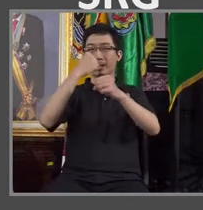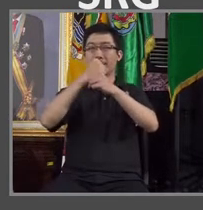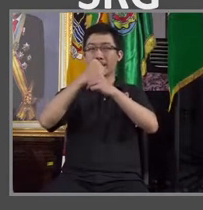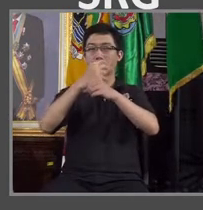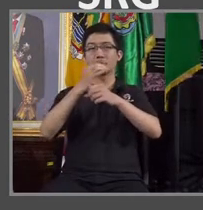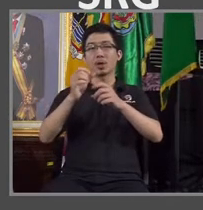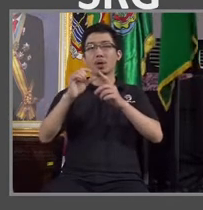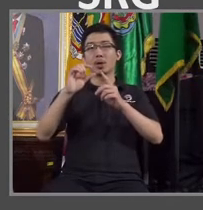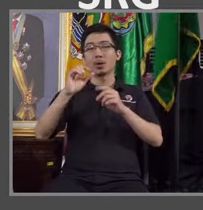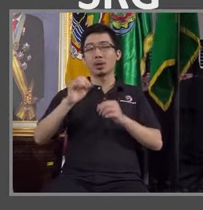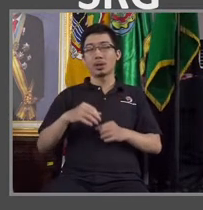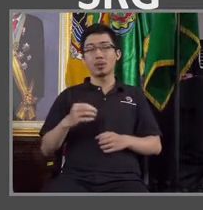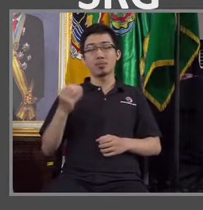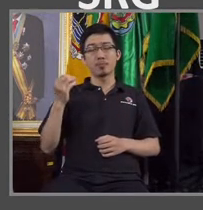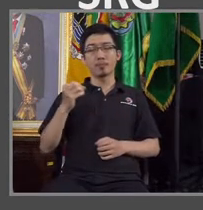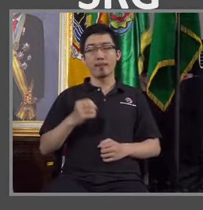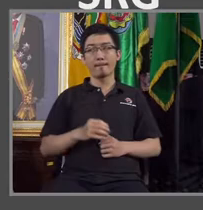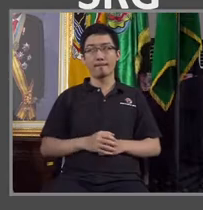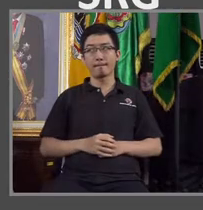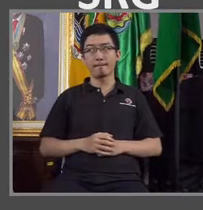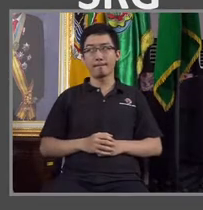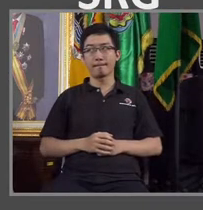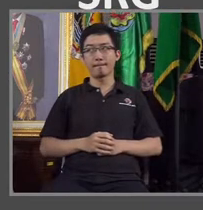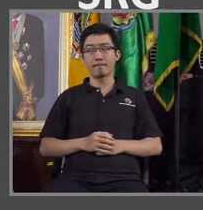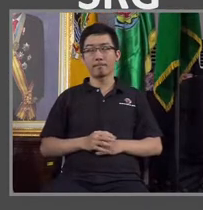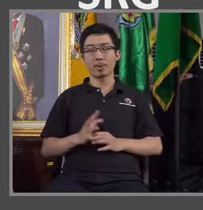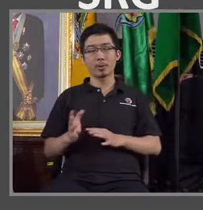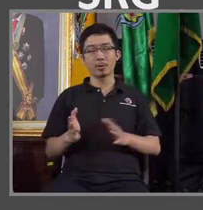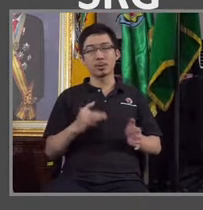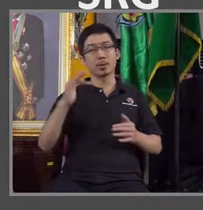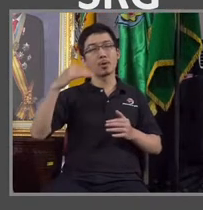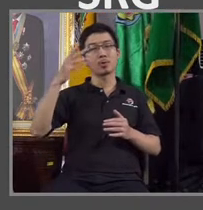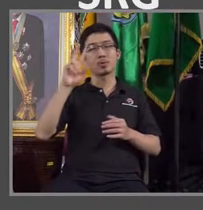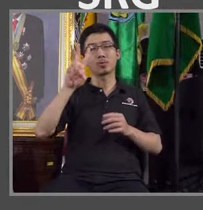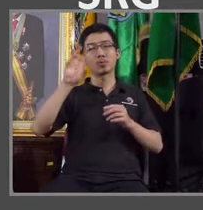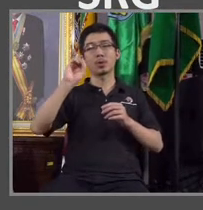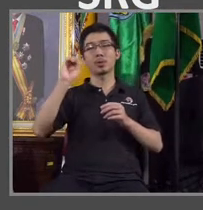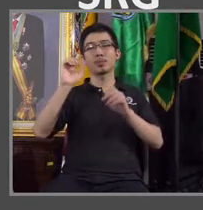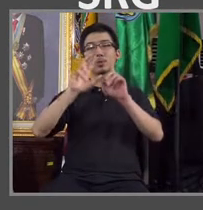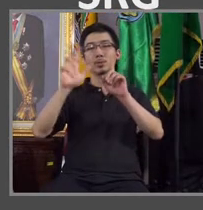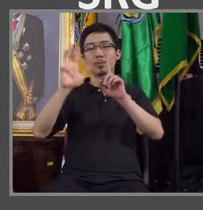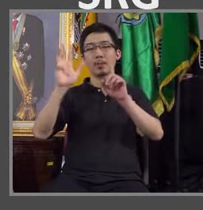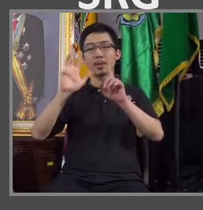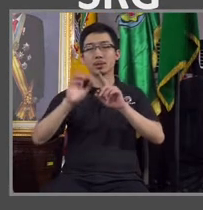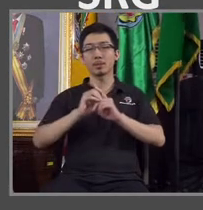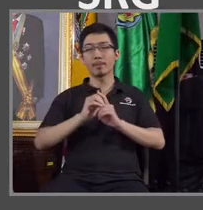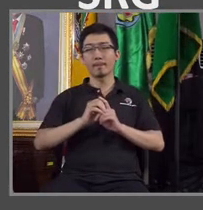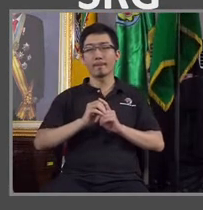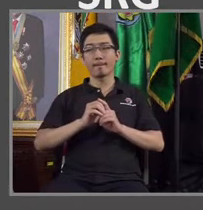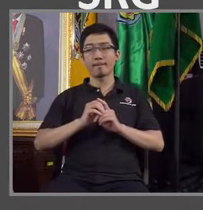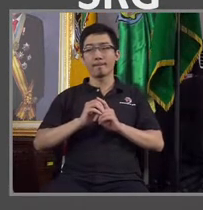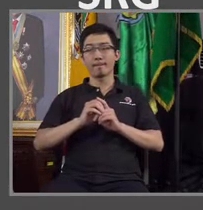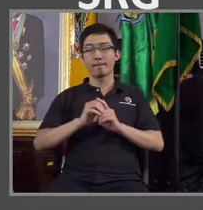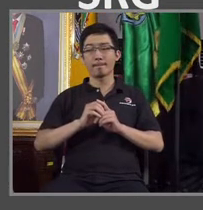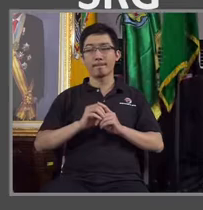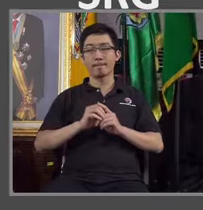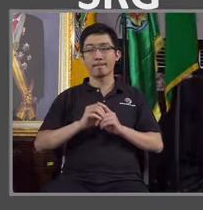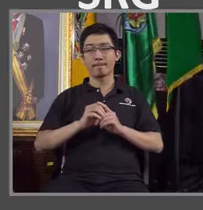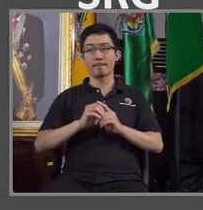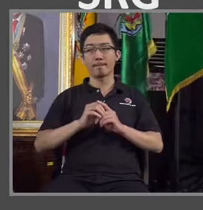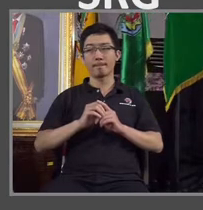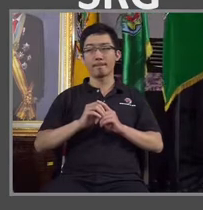sampai Hilir tahun 2019 memperoleh tepat puluh lima pelayanan publik dari